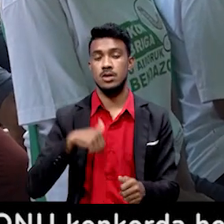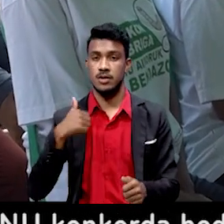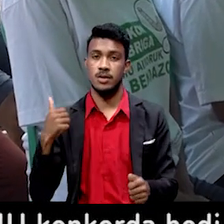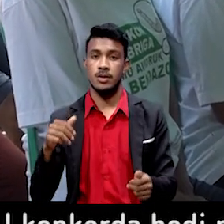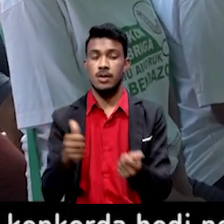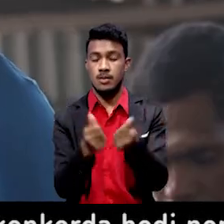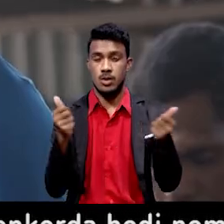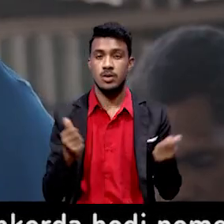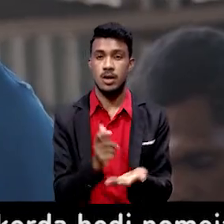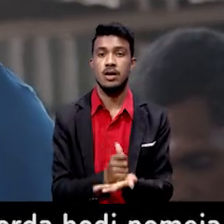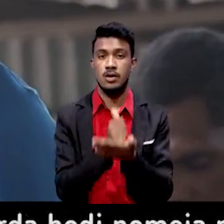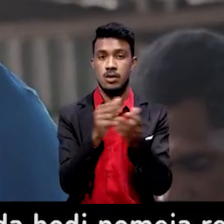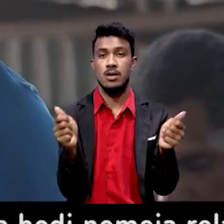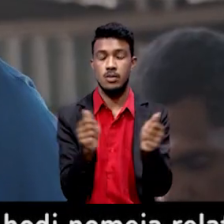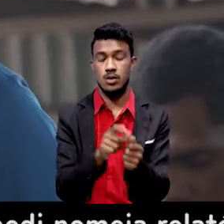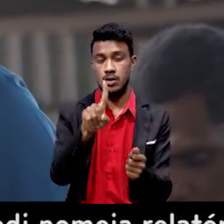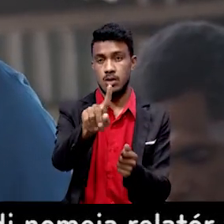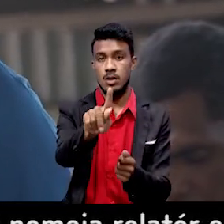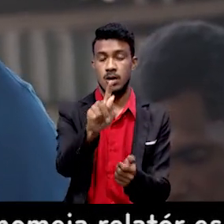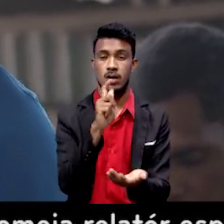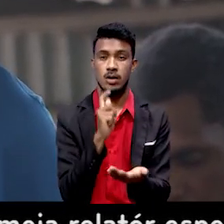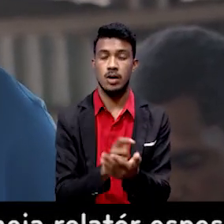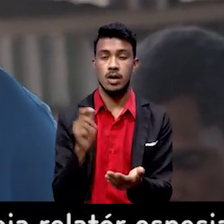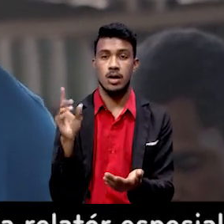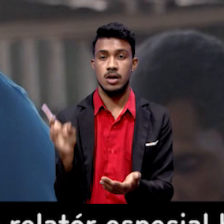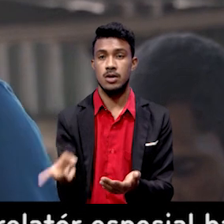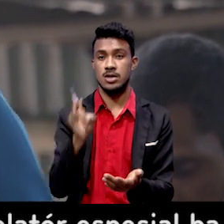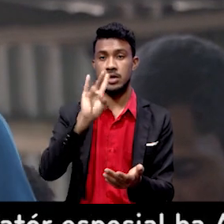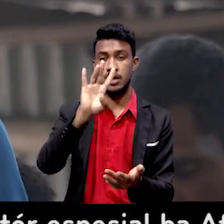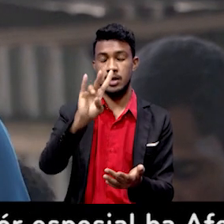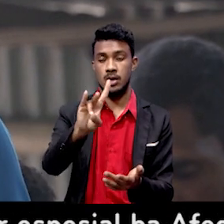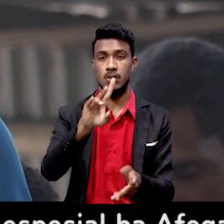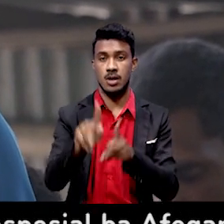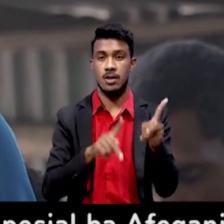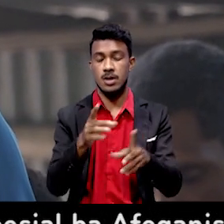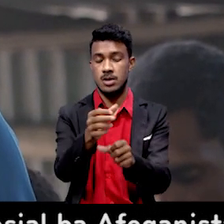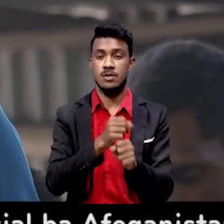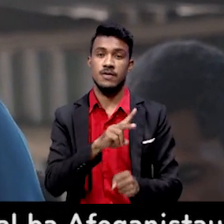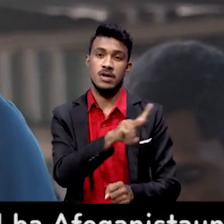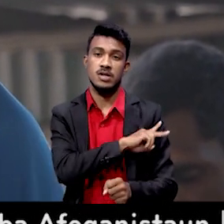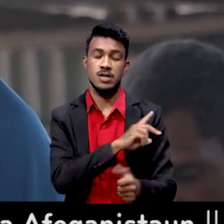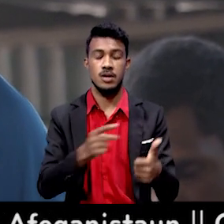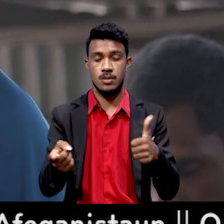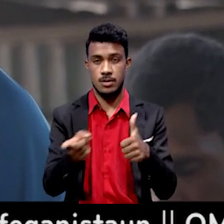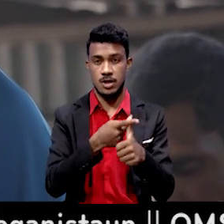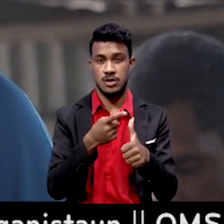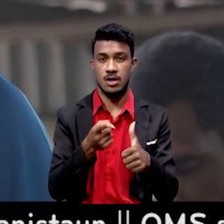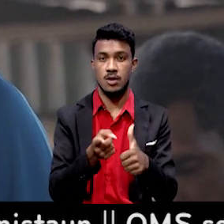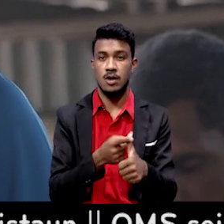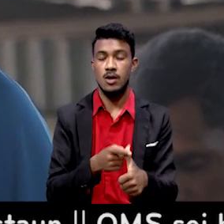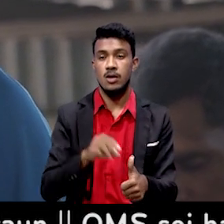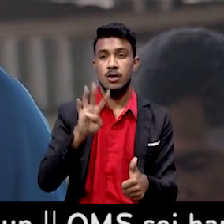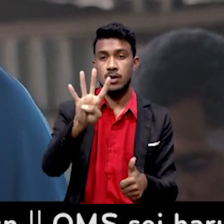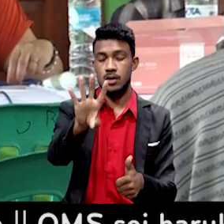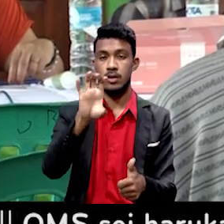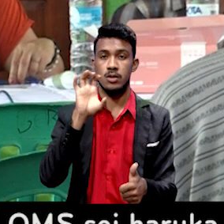hamutu kriung hitu atus ida hitu nuluresin hitu. Husi numirune sidadaun nebesimu ona vaksina dozi dahulu rihung hat